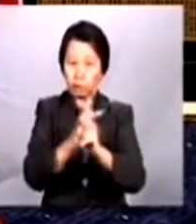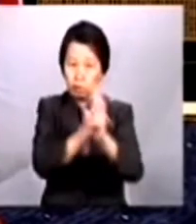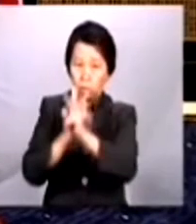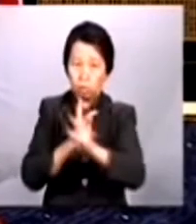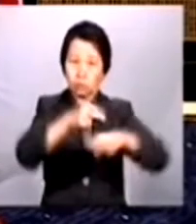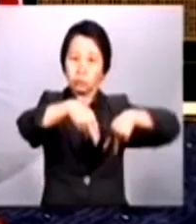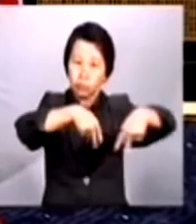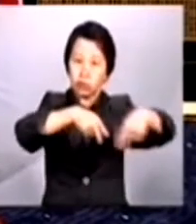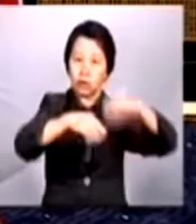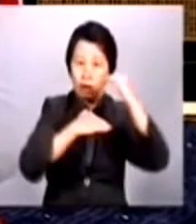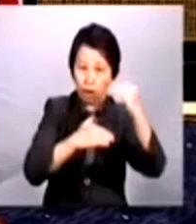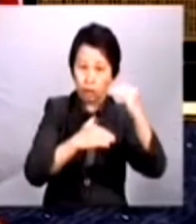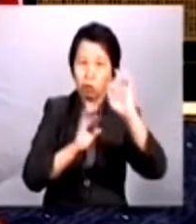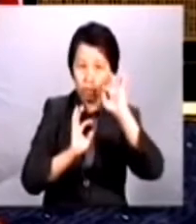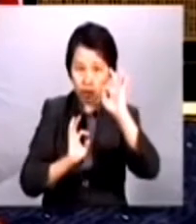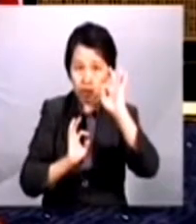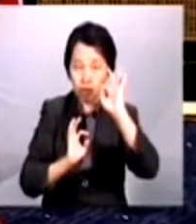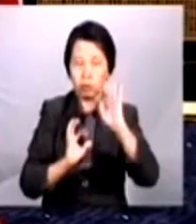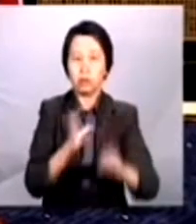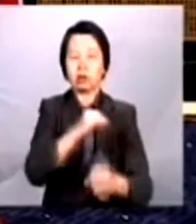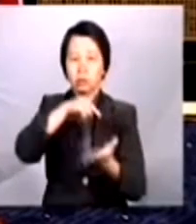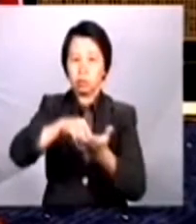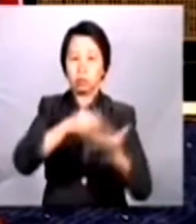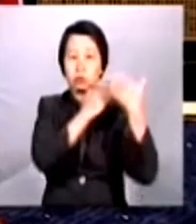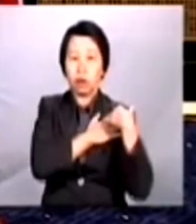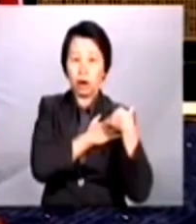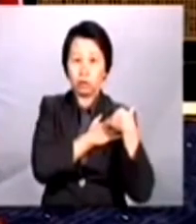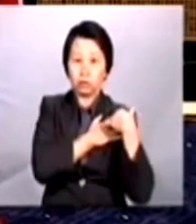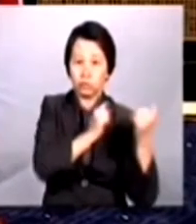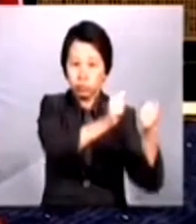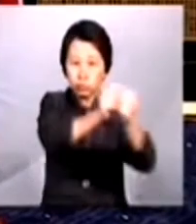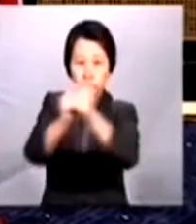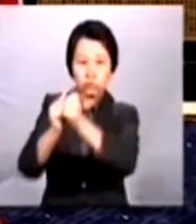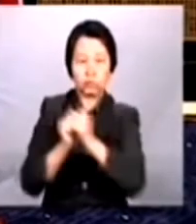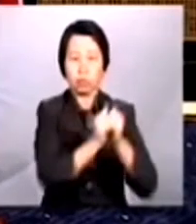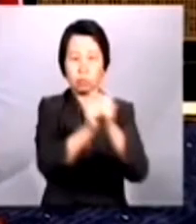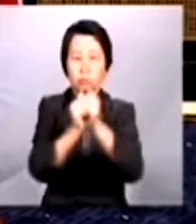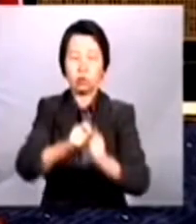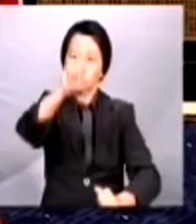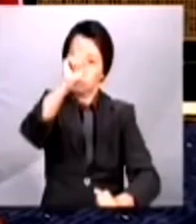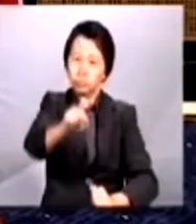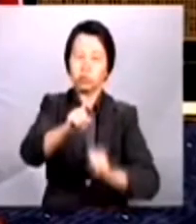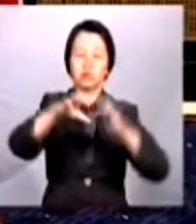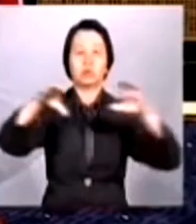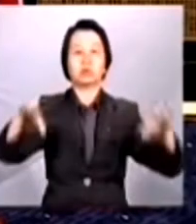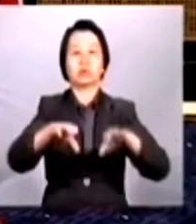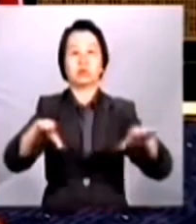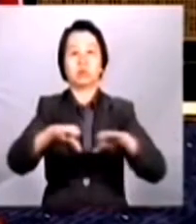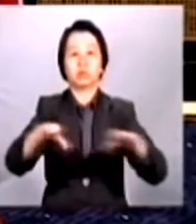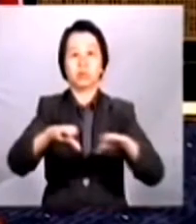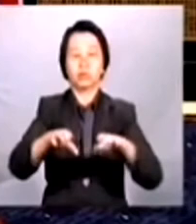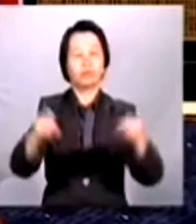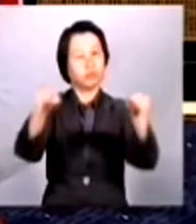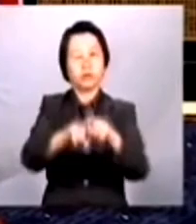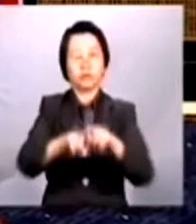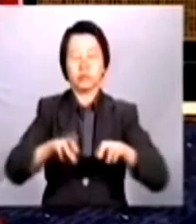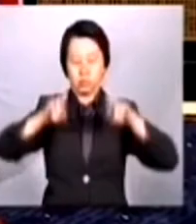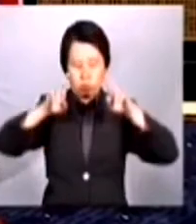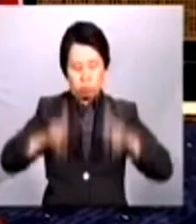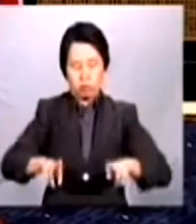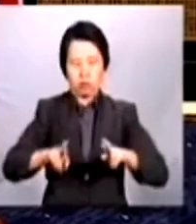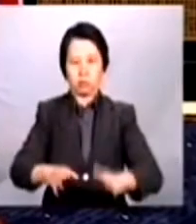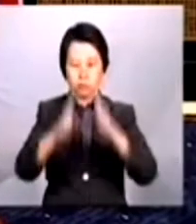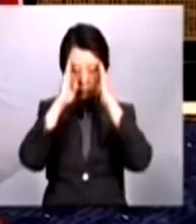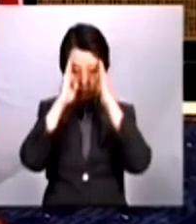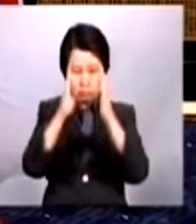kawalan pergerakkan ini ini adalah tanggung jawab kita bersama ia mesti kita laksanakan sebagai rakyat